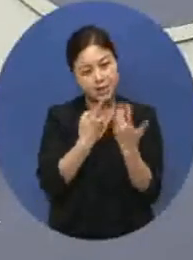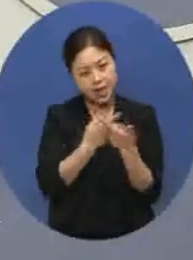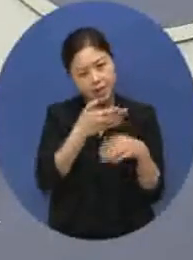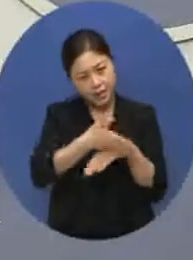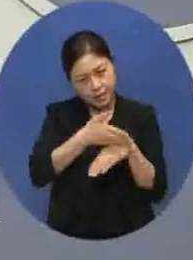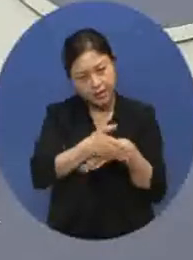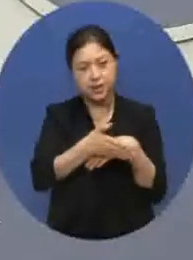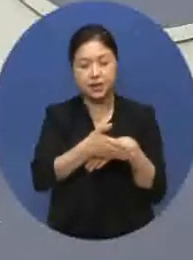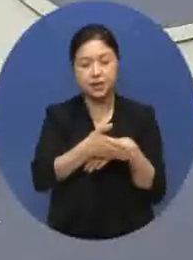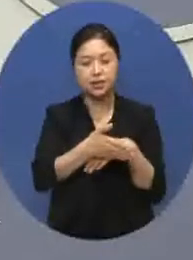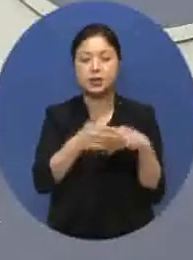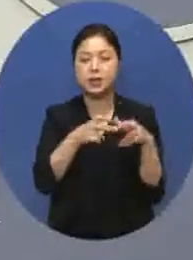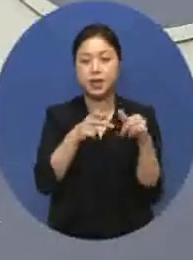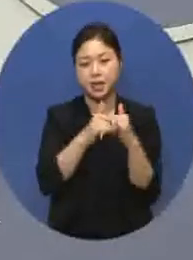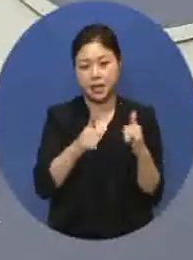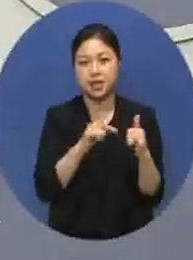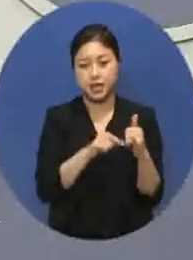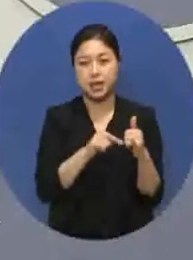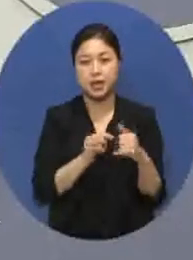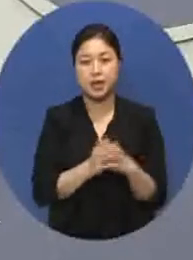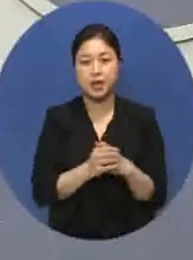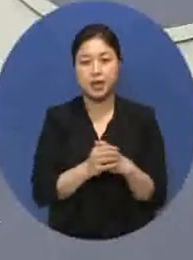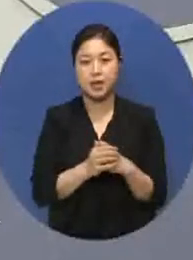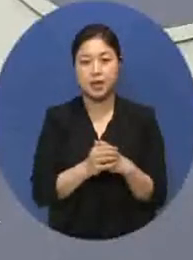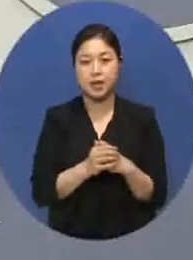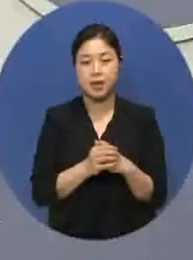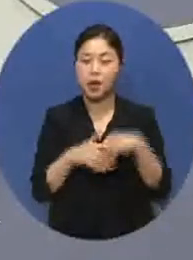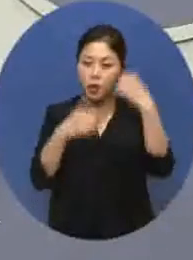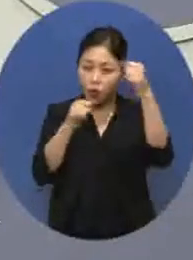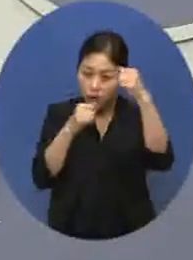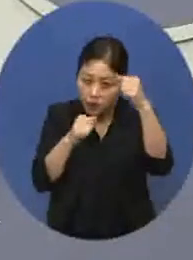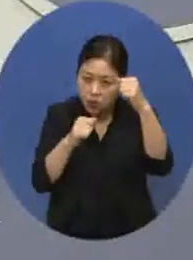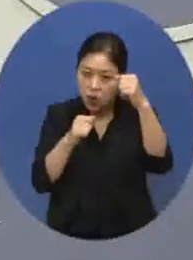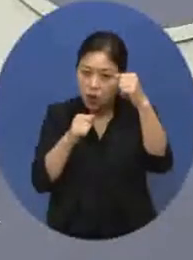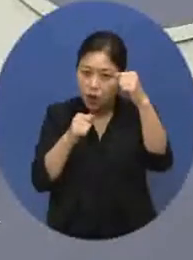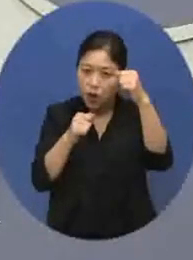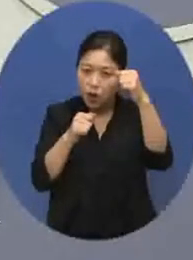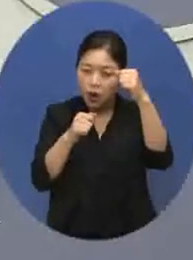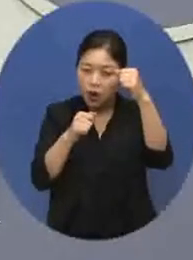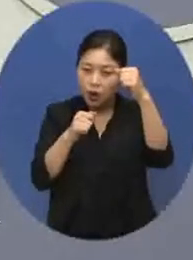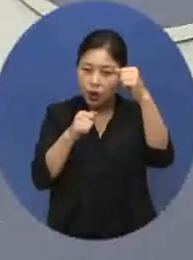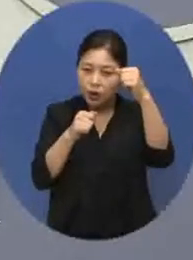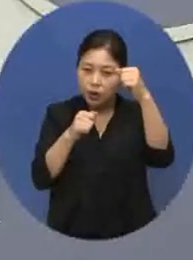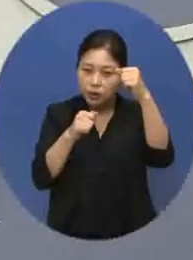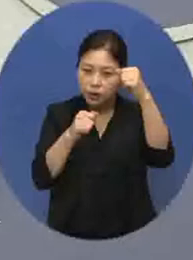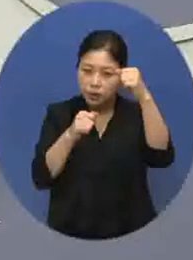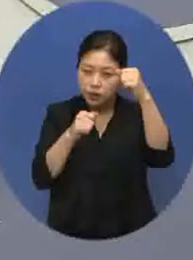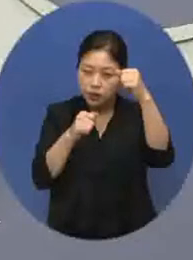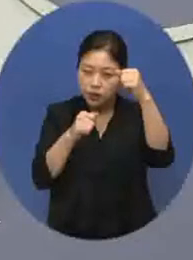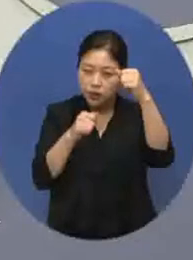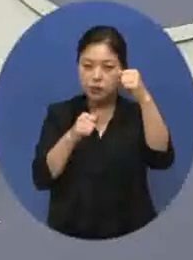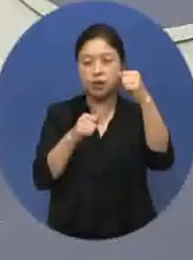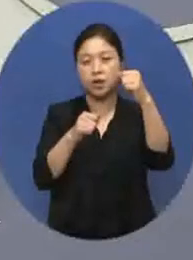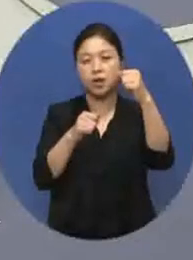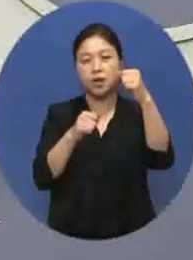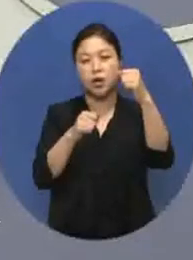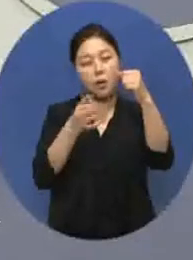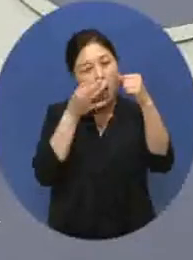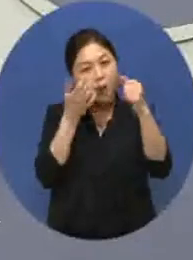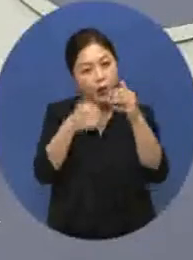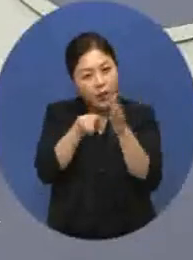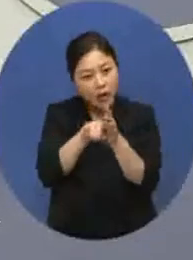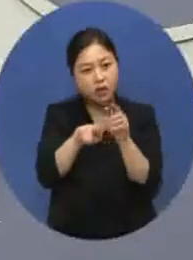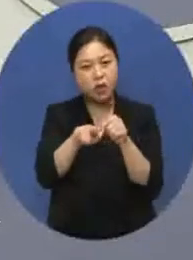못한 장애인들 이런 사람들한테는 어떤 식으로 공연을 부대 편의를 제공해야 되느냐